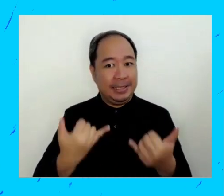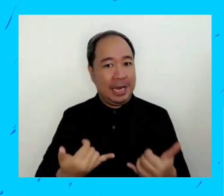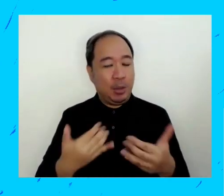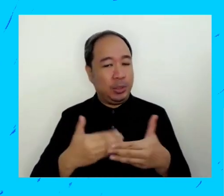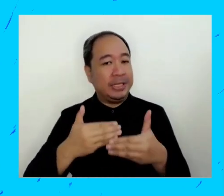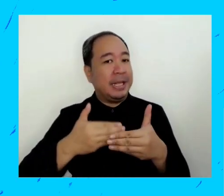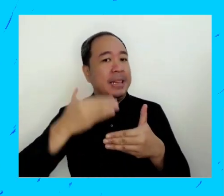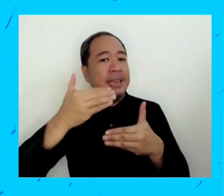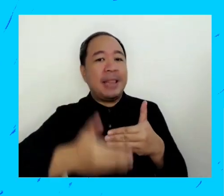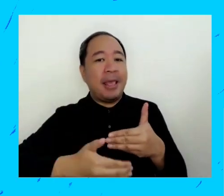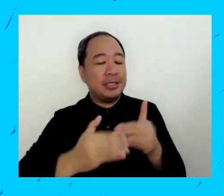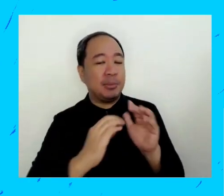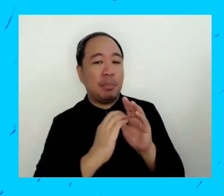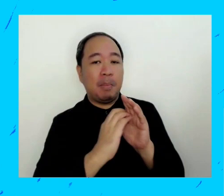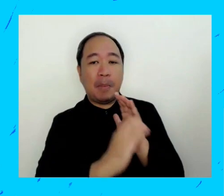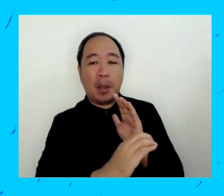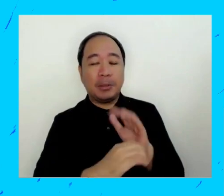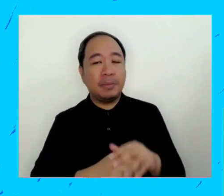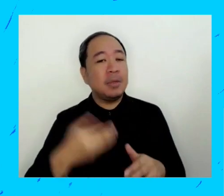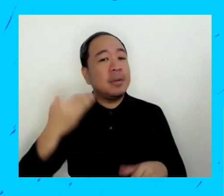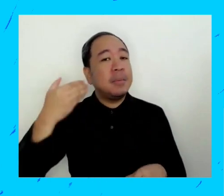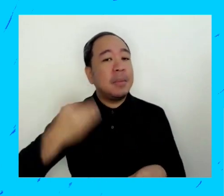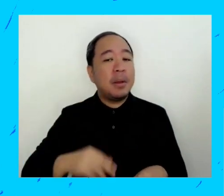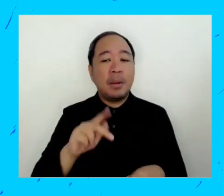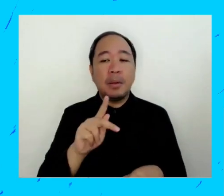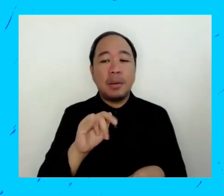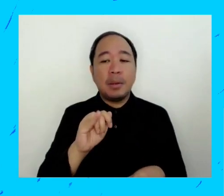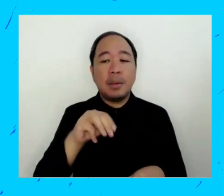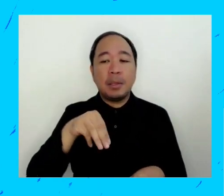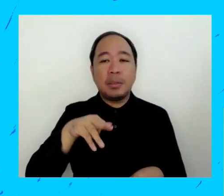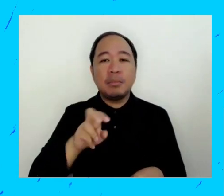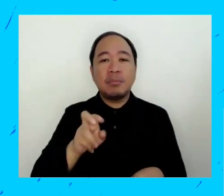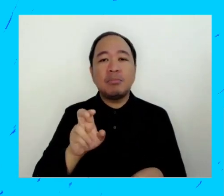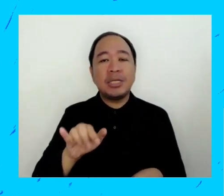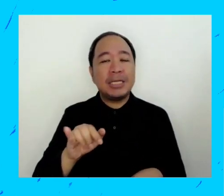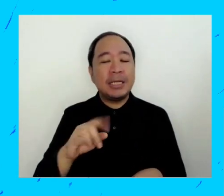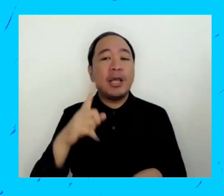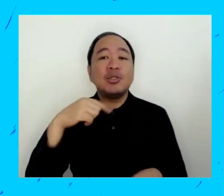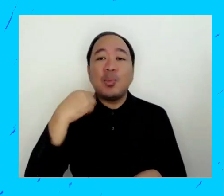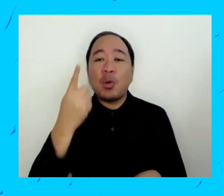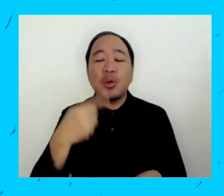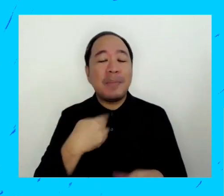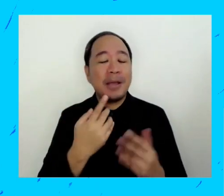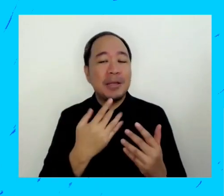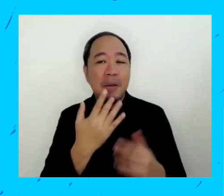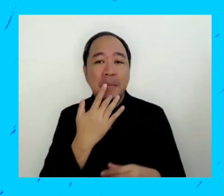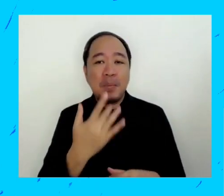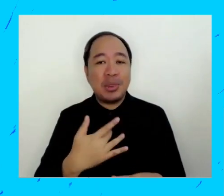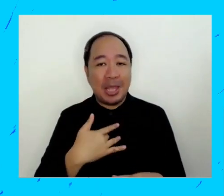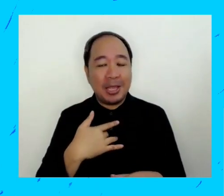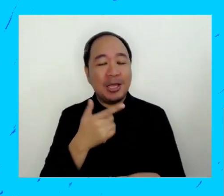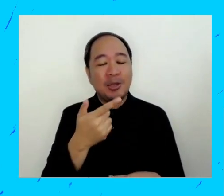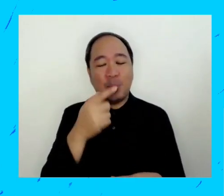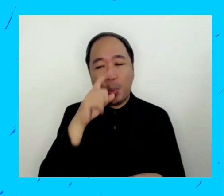cette séance. Je suis Kimberly et j'aurai maintenant